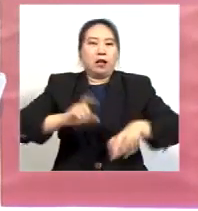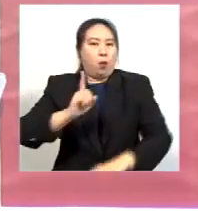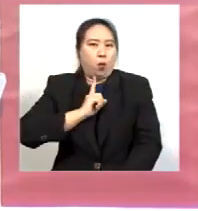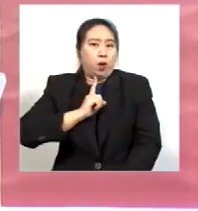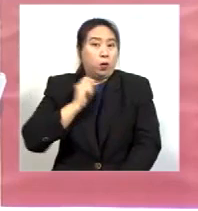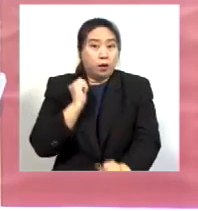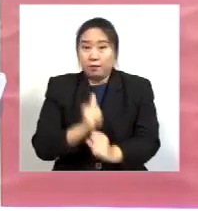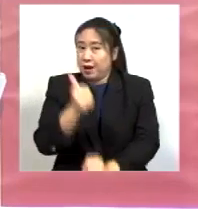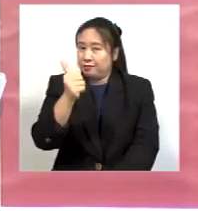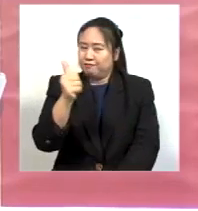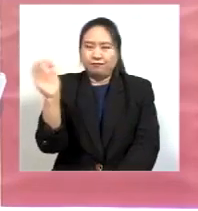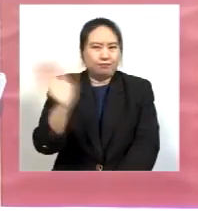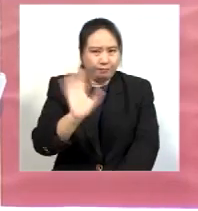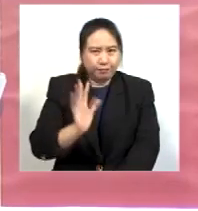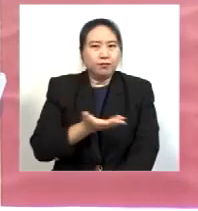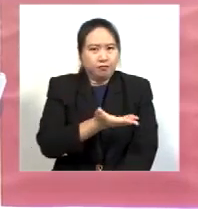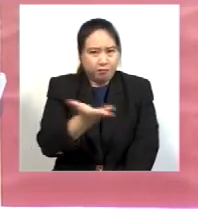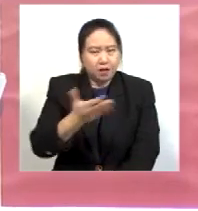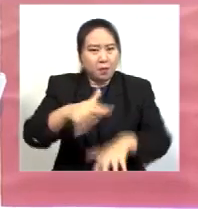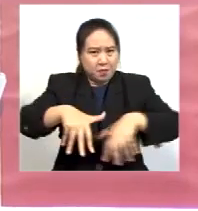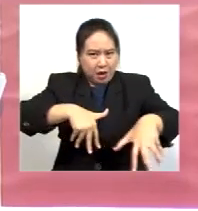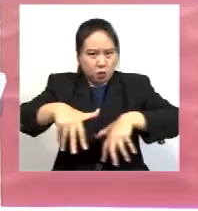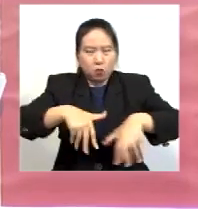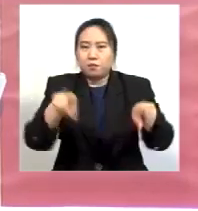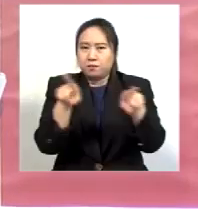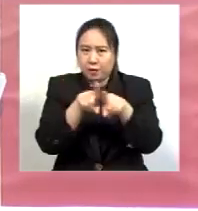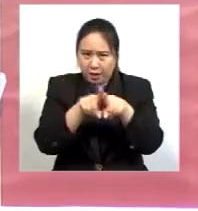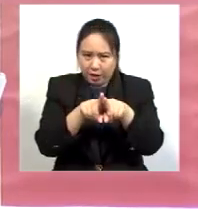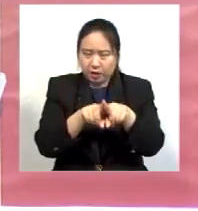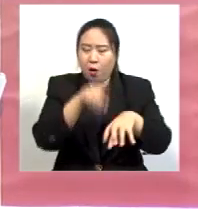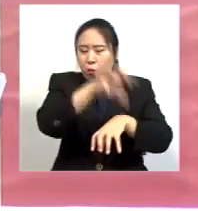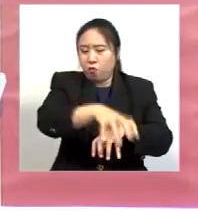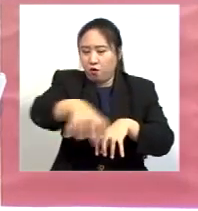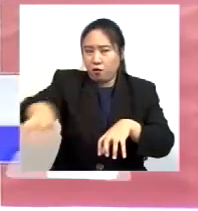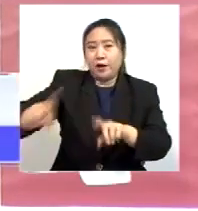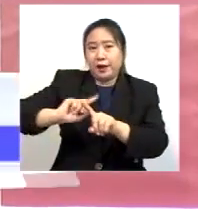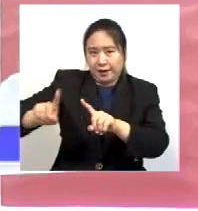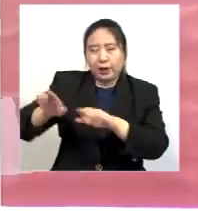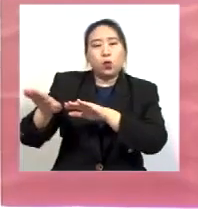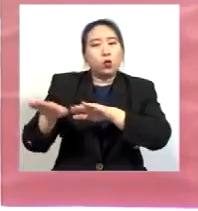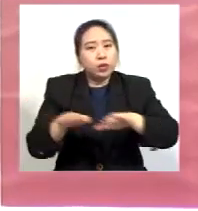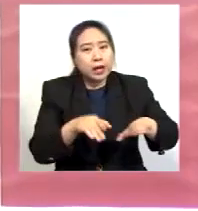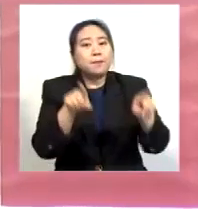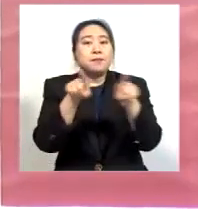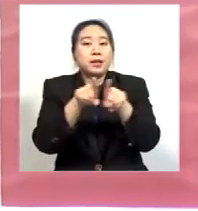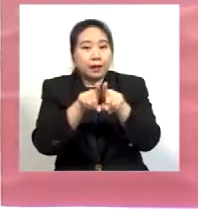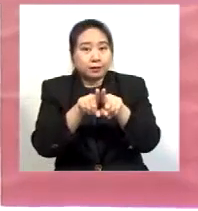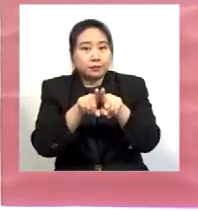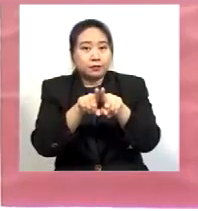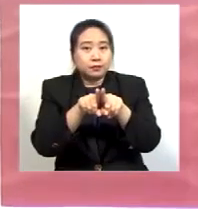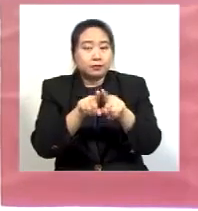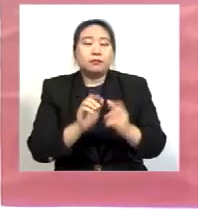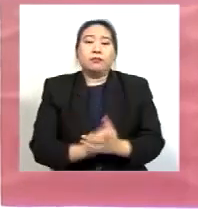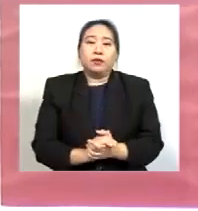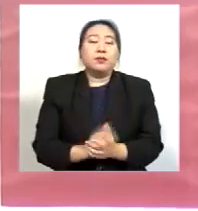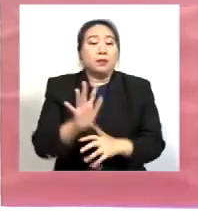นะครับภาคประชาชนเองภาคประชาสังคมเองนะครับทุกส่วนก็จะต้องเตรียมความพร้อมด้วยเหมือนกันนะครับไม่ว่าจะเป็น